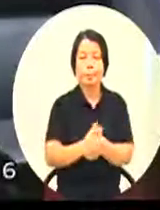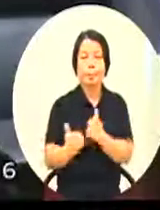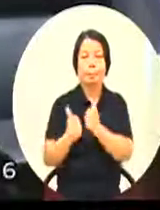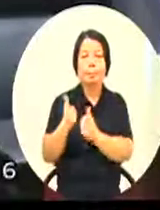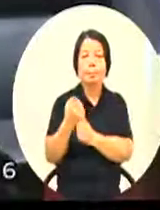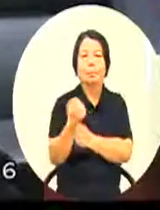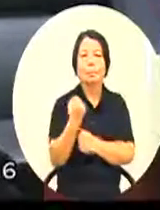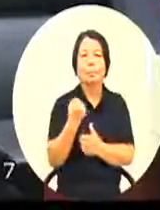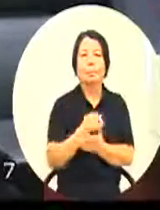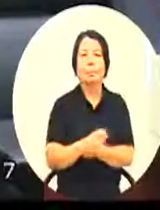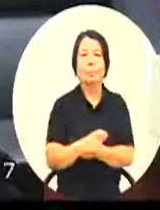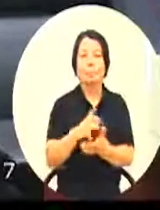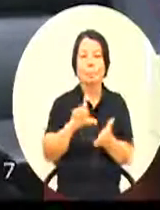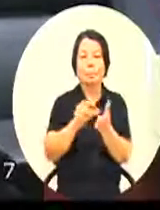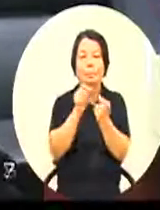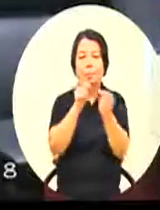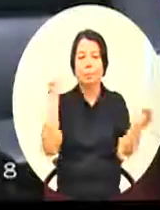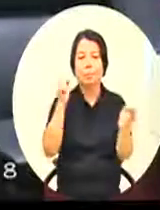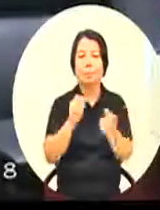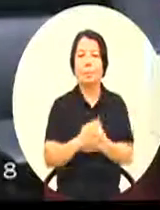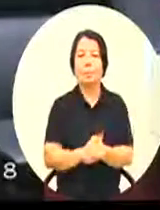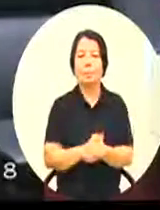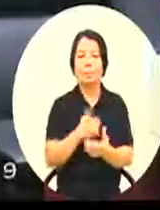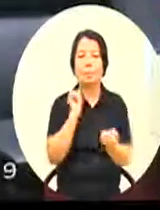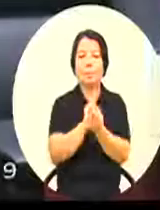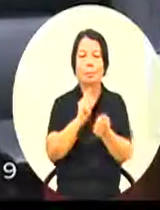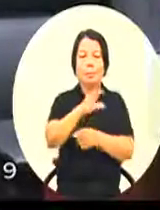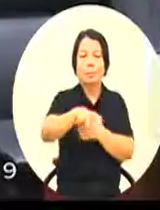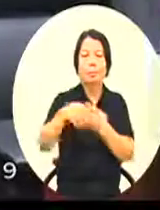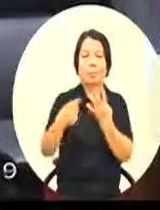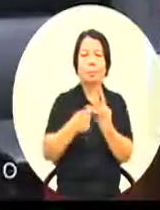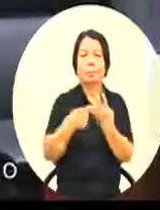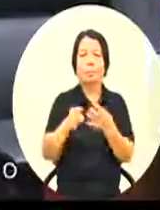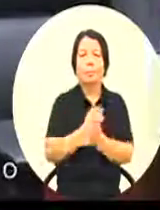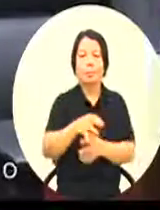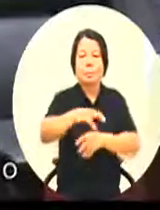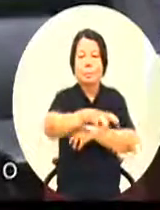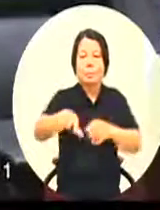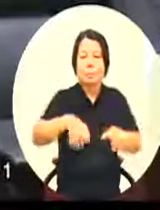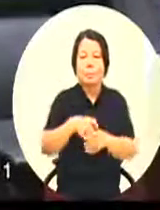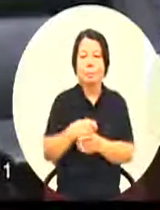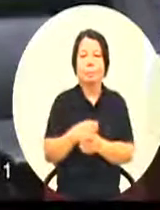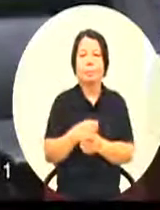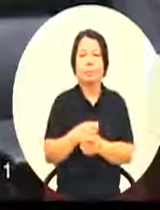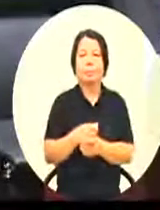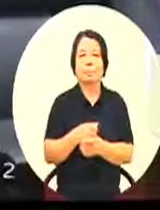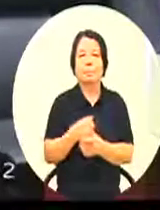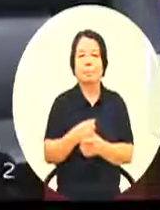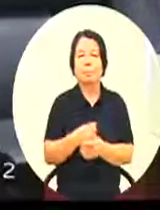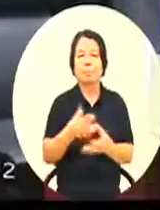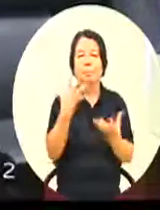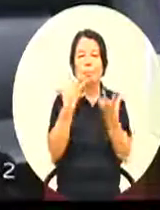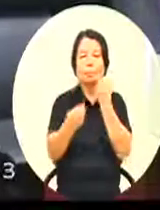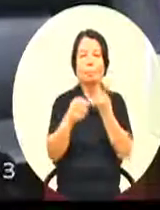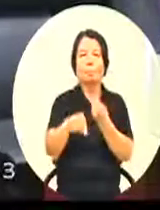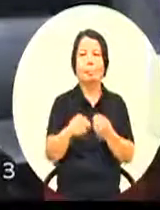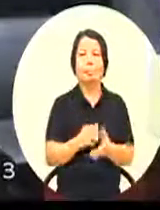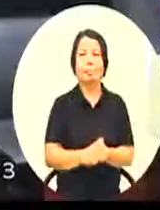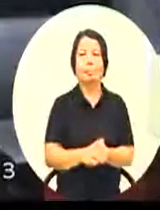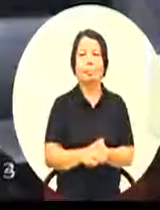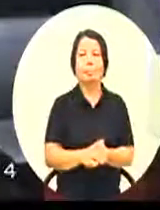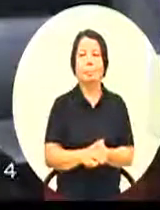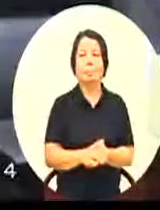它长期以来它的对农业的这个环境认识不重视，所以